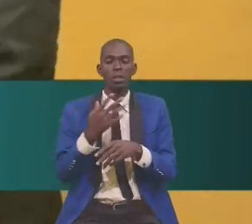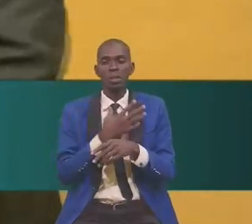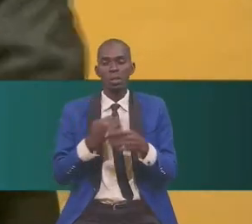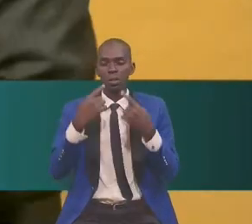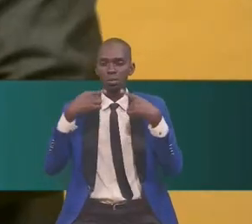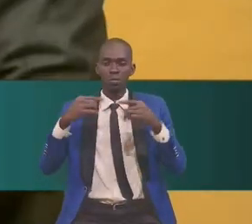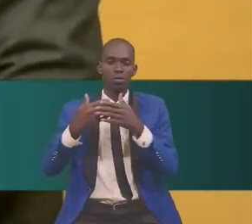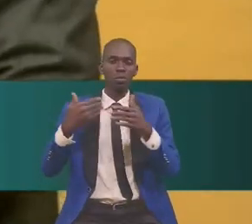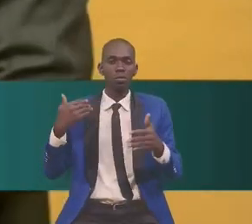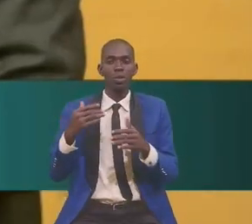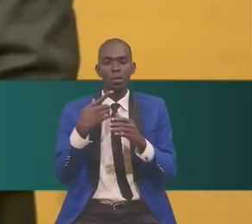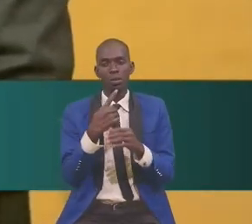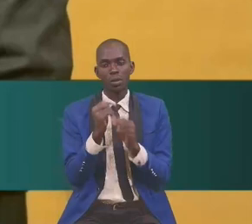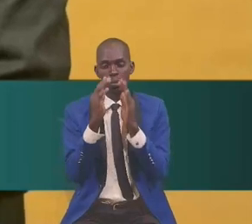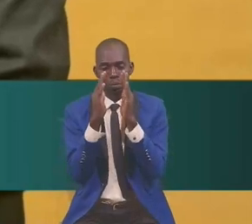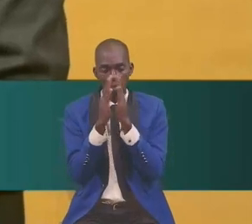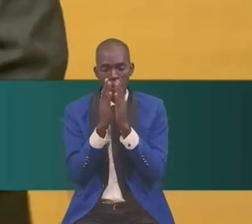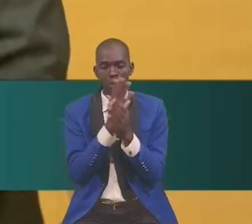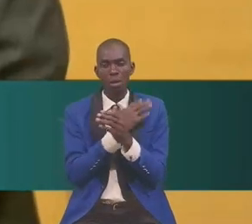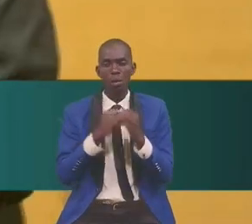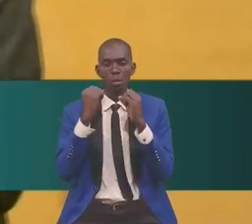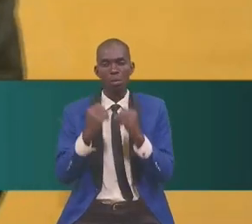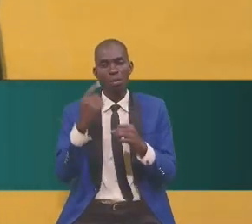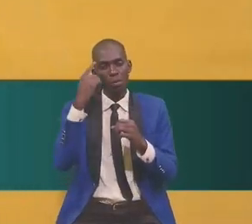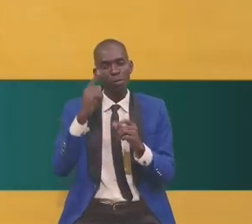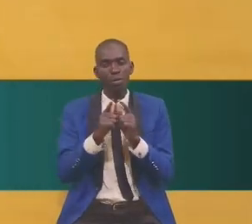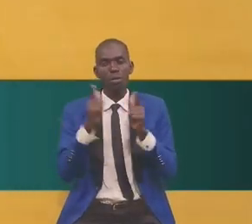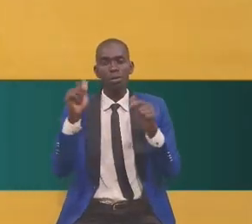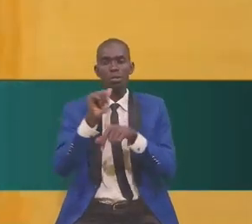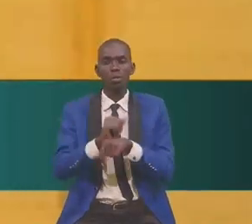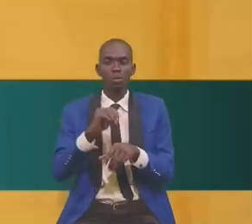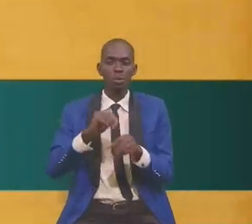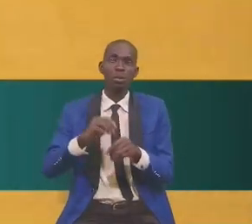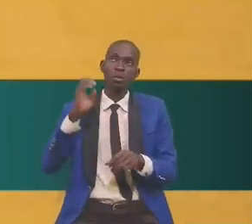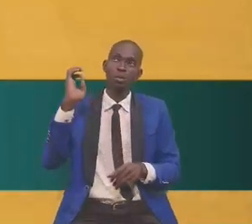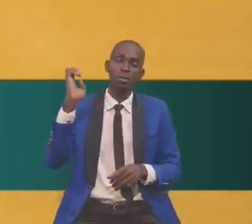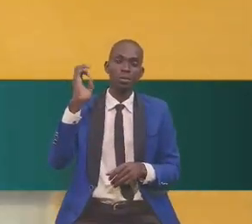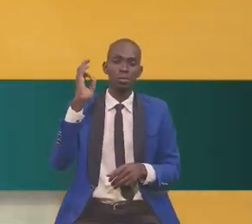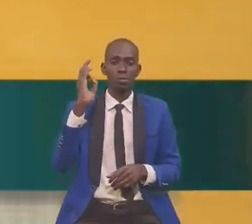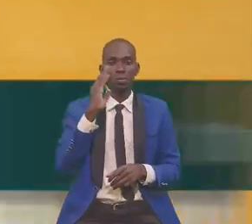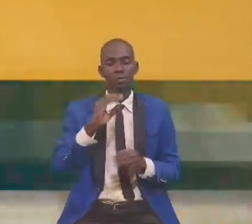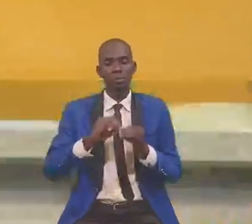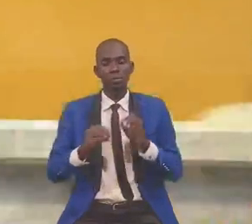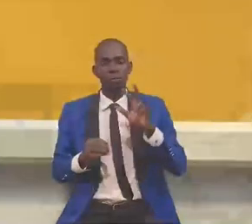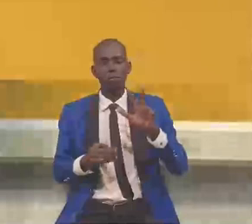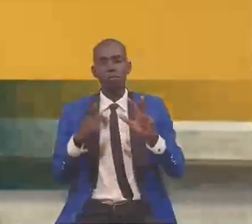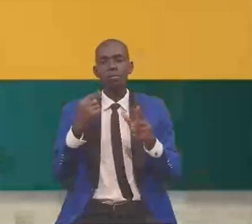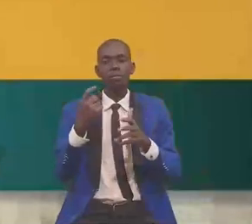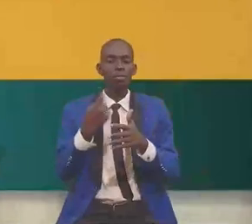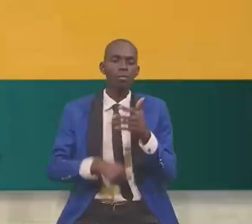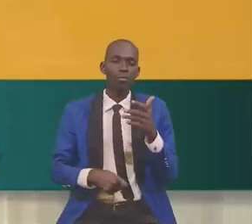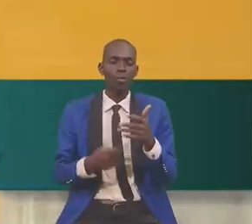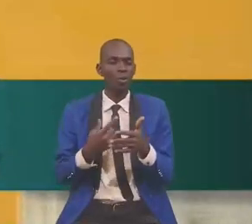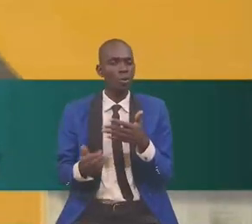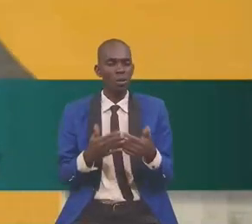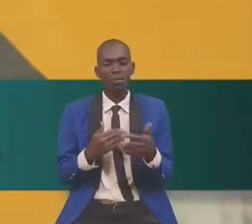dans l'évangélisation. Et troisième point, le prix. Tout ce que nous faisons,